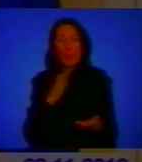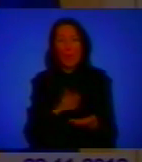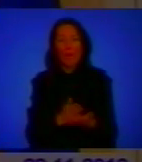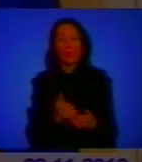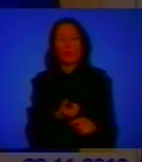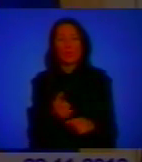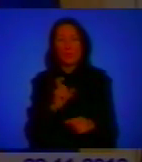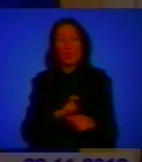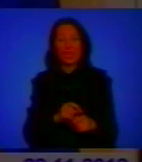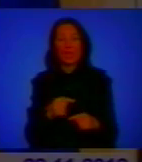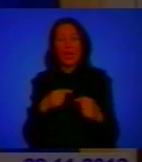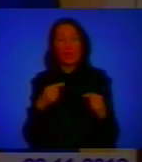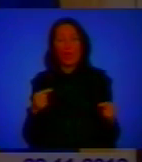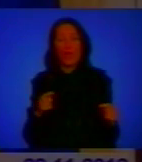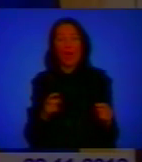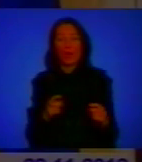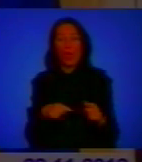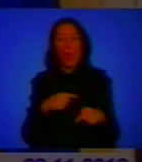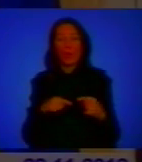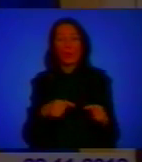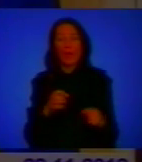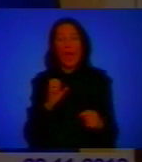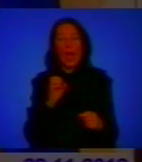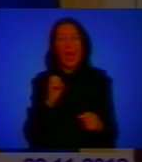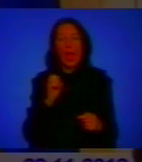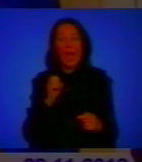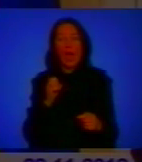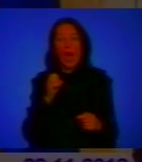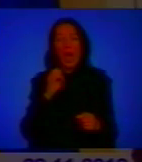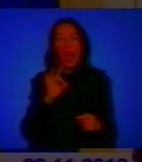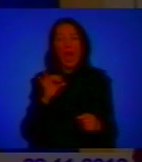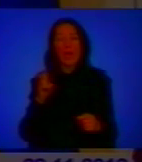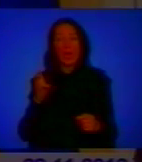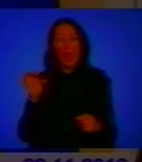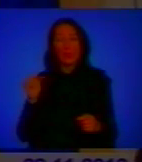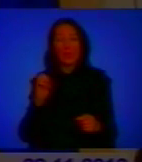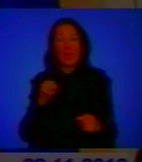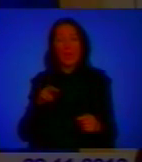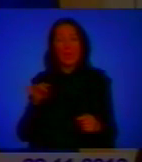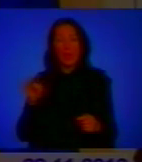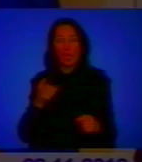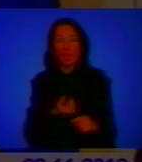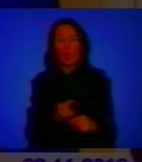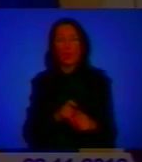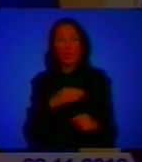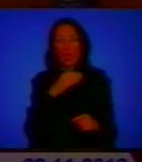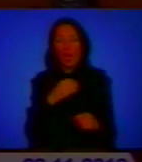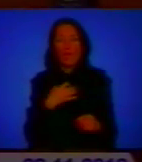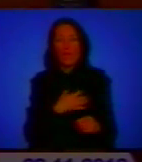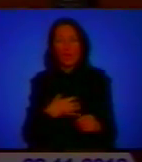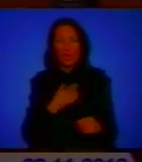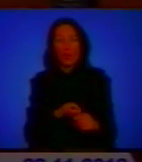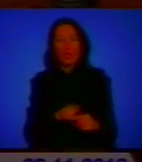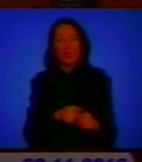товарообігу з Арабськими Еміратами, і дуже важливо, що ця динаміка, вона збільшується.